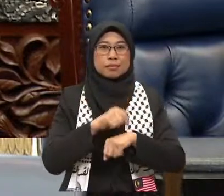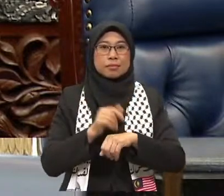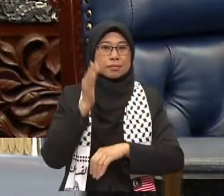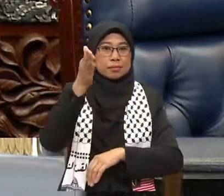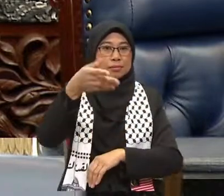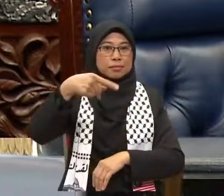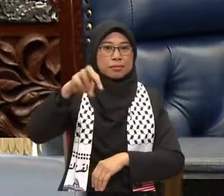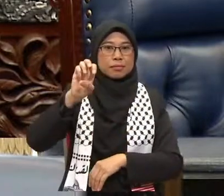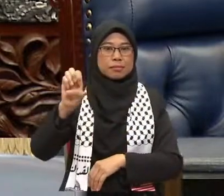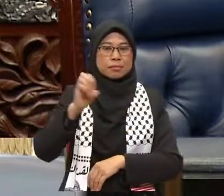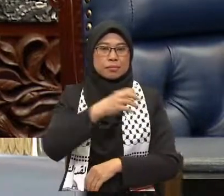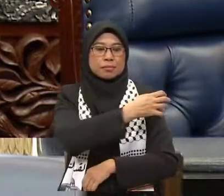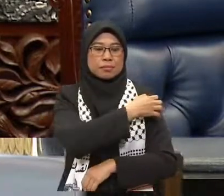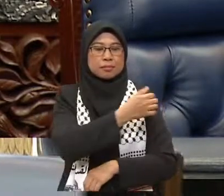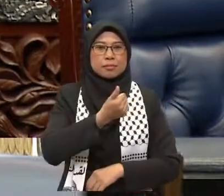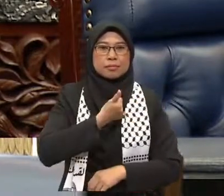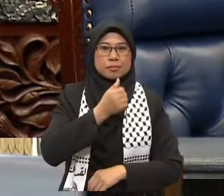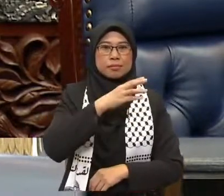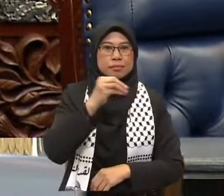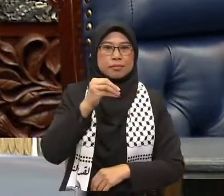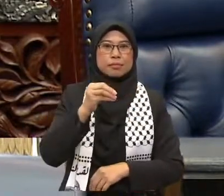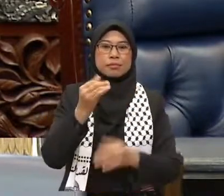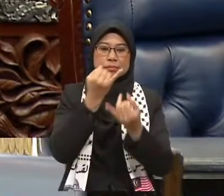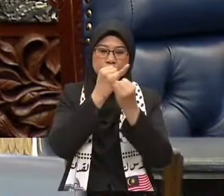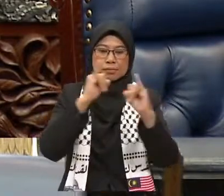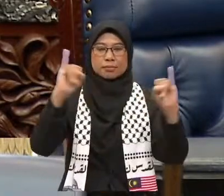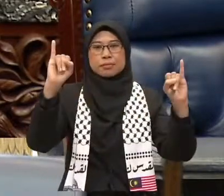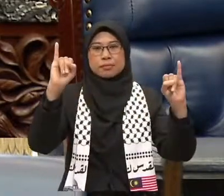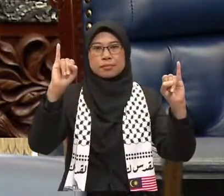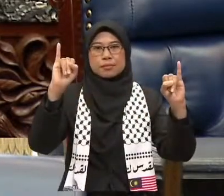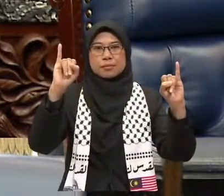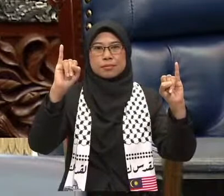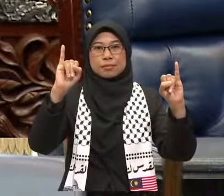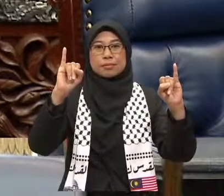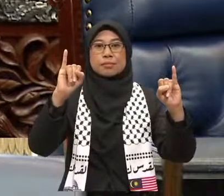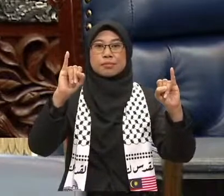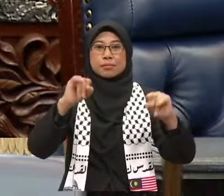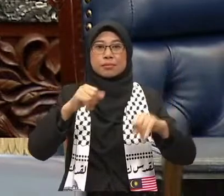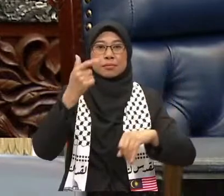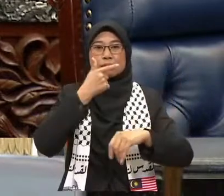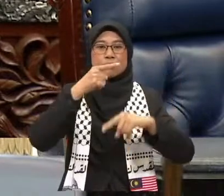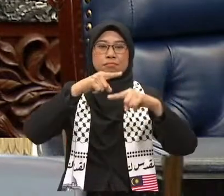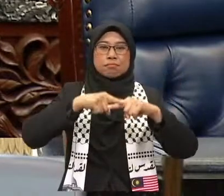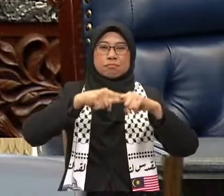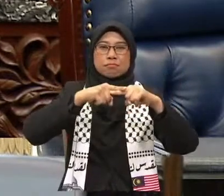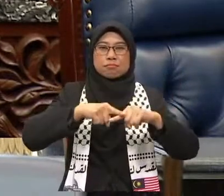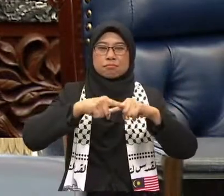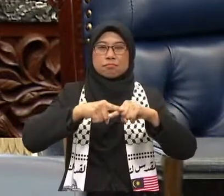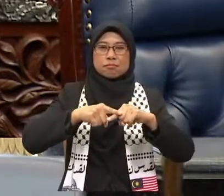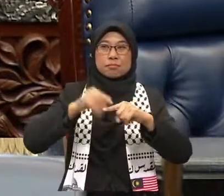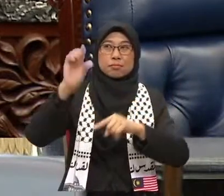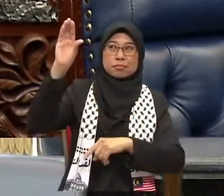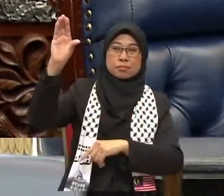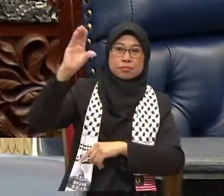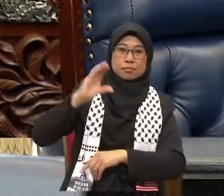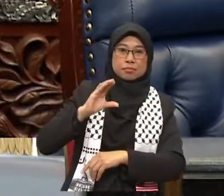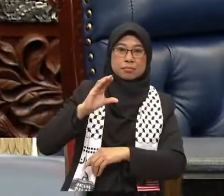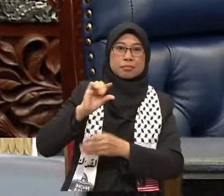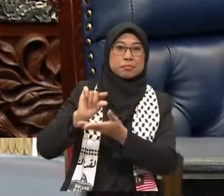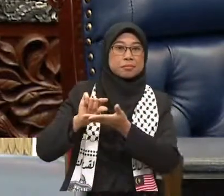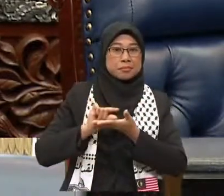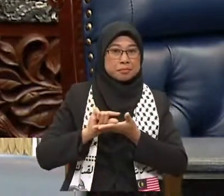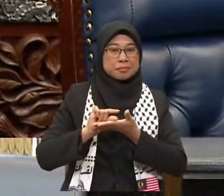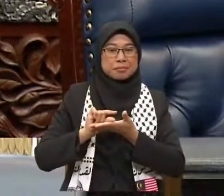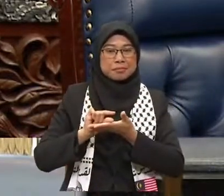boleh terus memperkasakan diri dan lebih Berdikari agar kebergantungan pawi kepada peruntukan dana dan